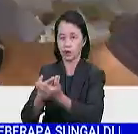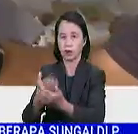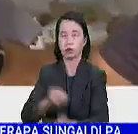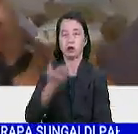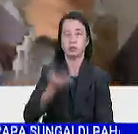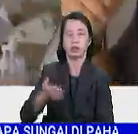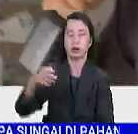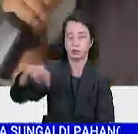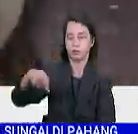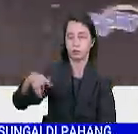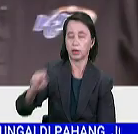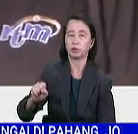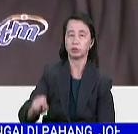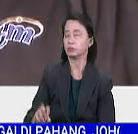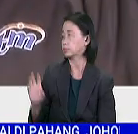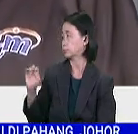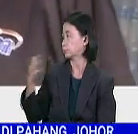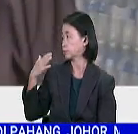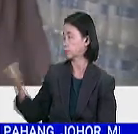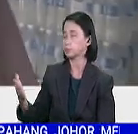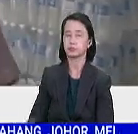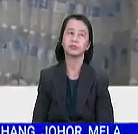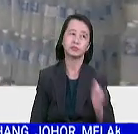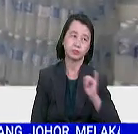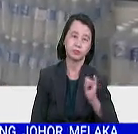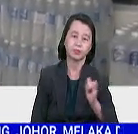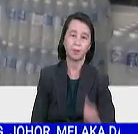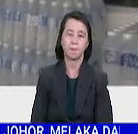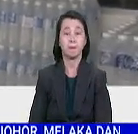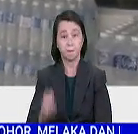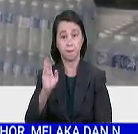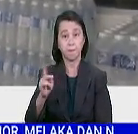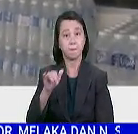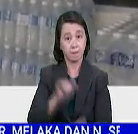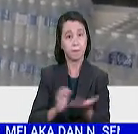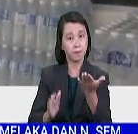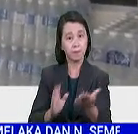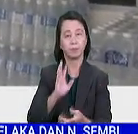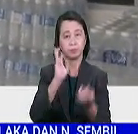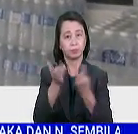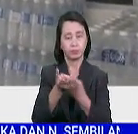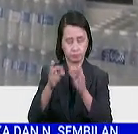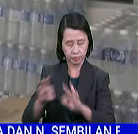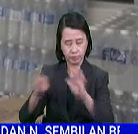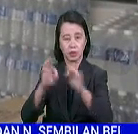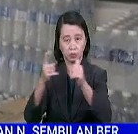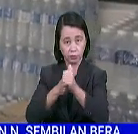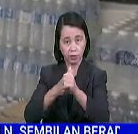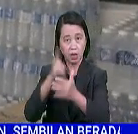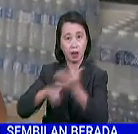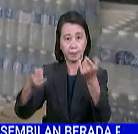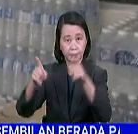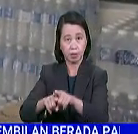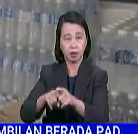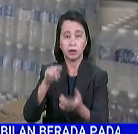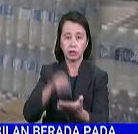keperluan di vps terima kasih Bang sama-sama itu dia kebajikan sentiasa diutamakan apa Jo yang